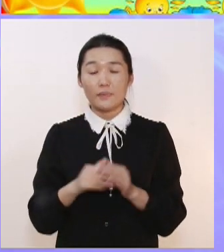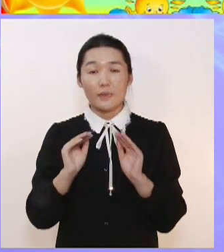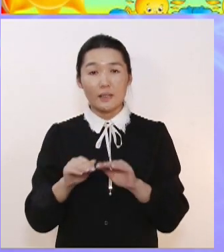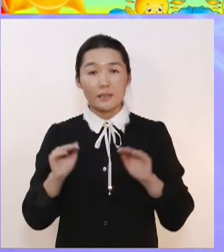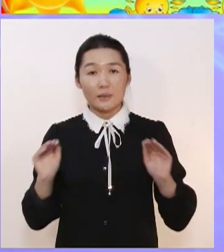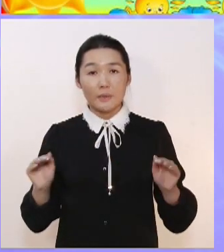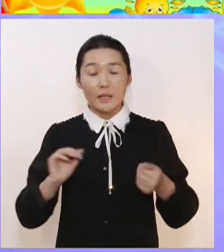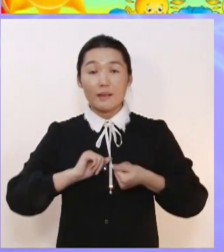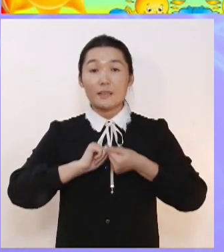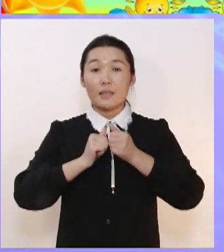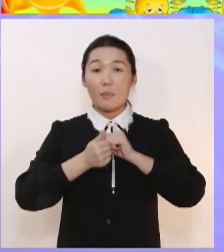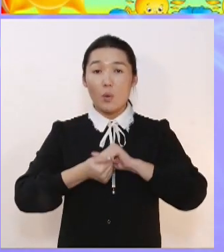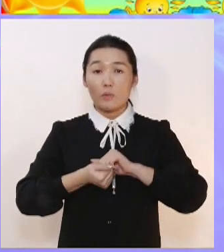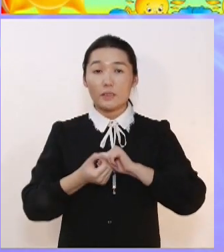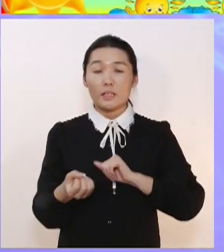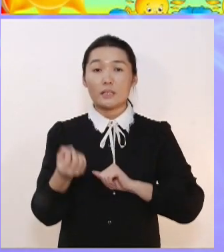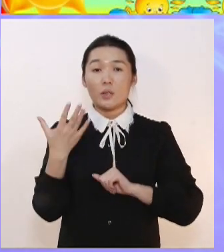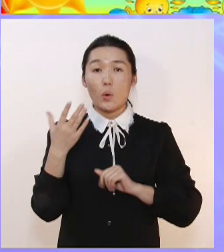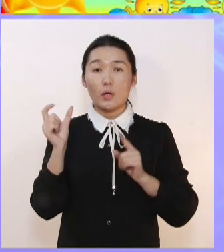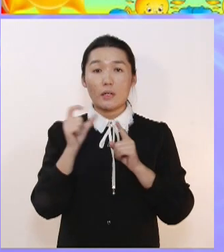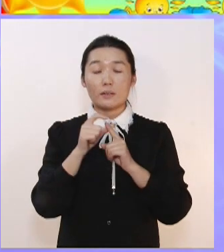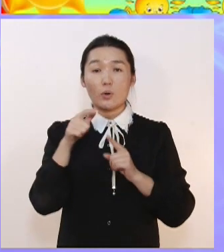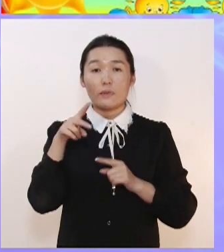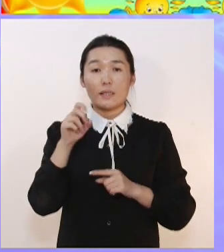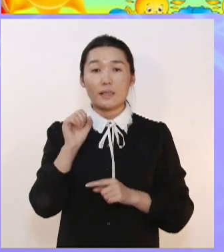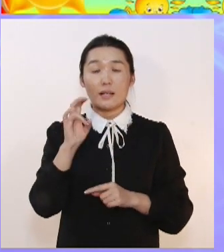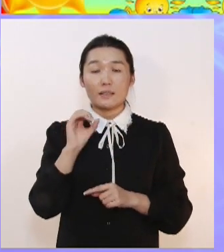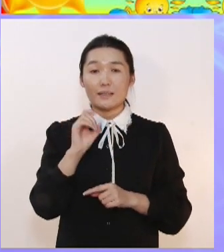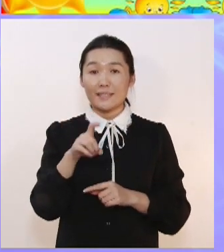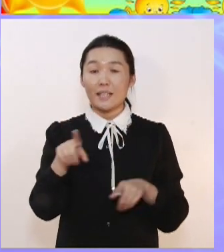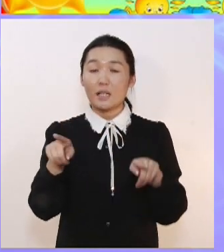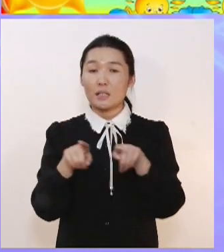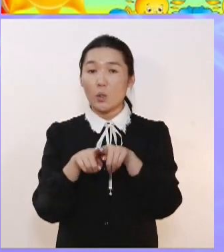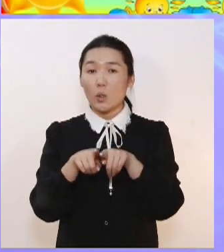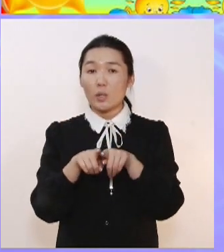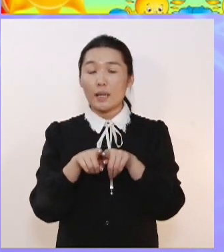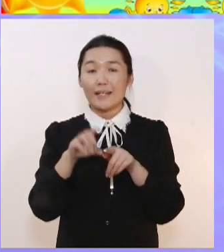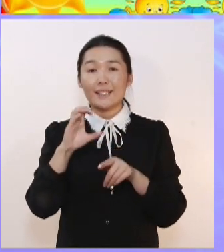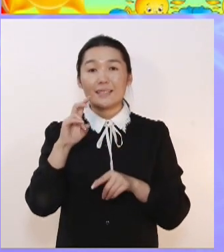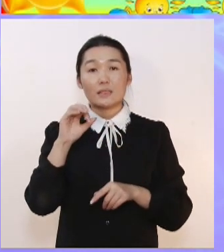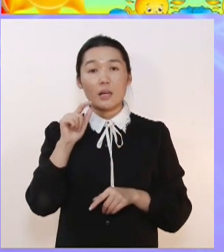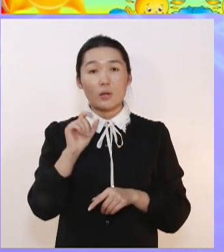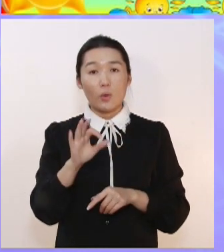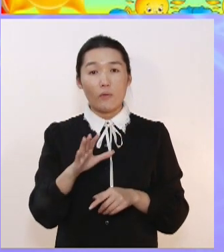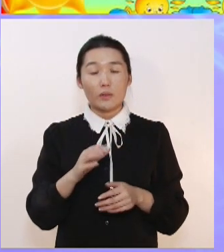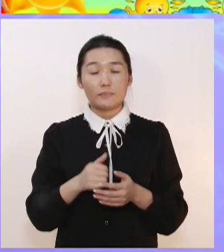Ребята, запомните, сколько в слове гласных, столько и слогов.